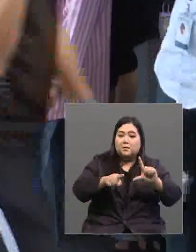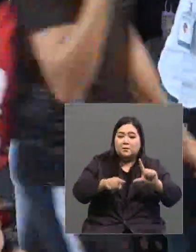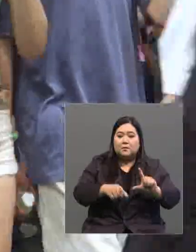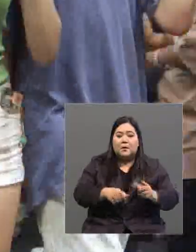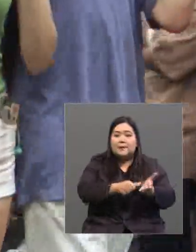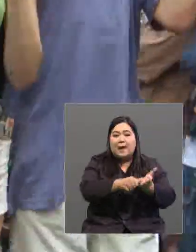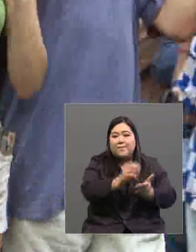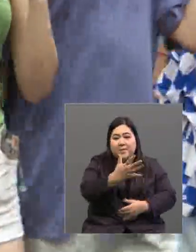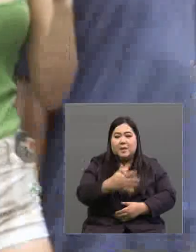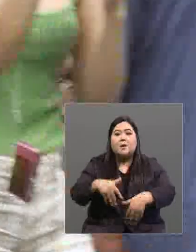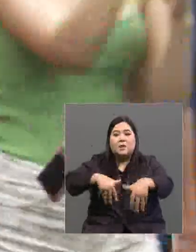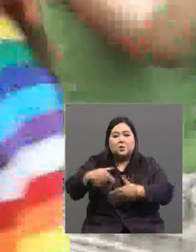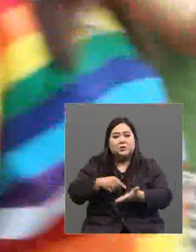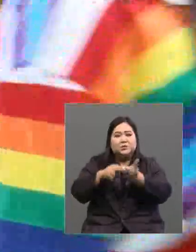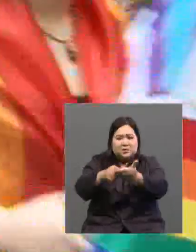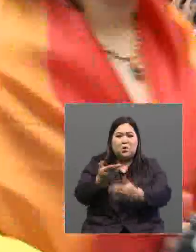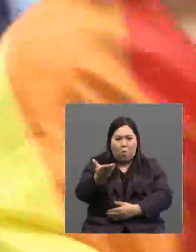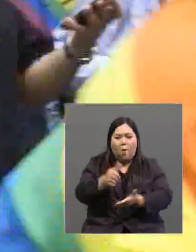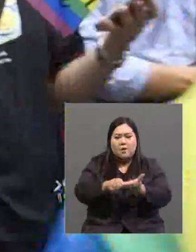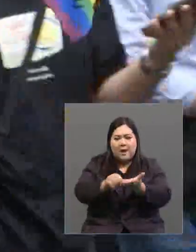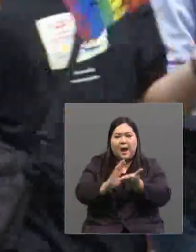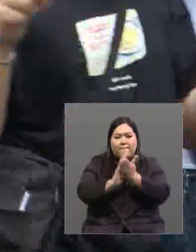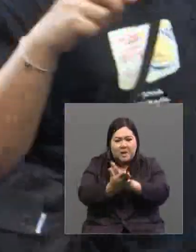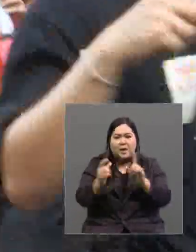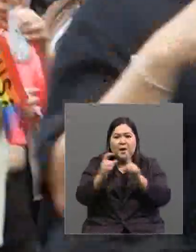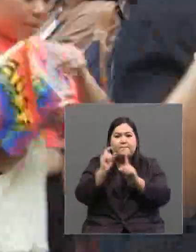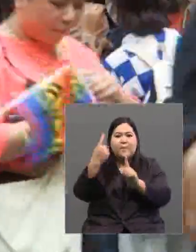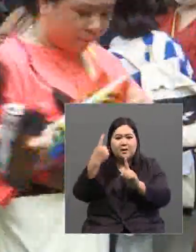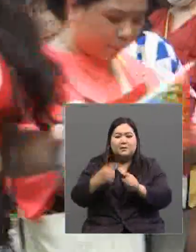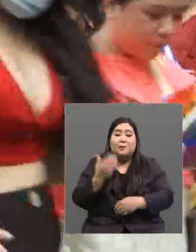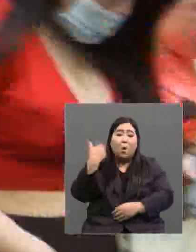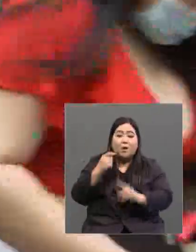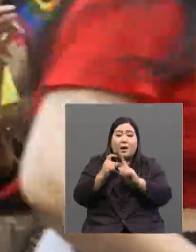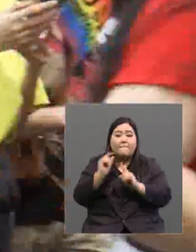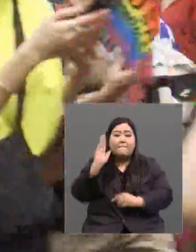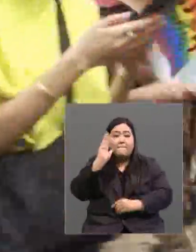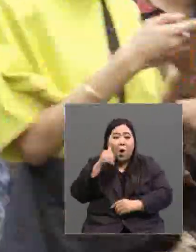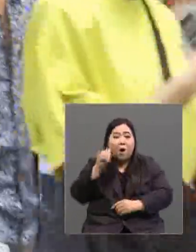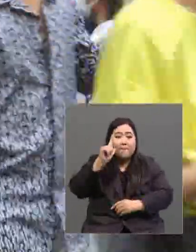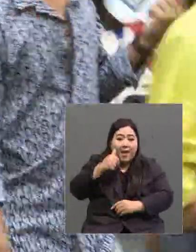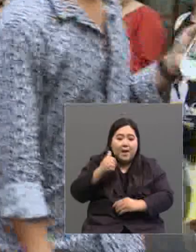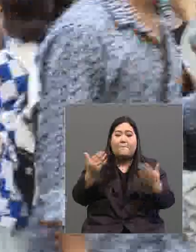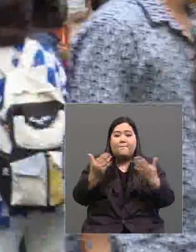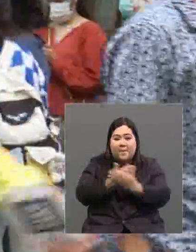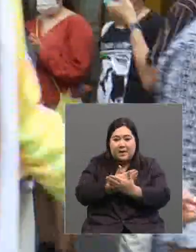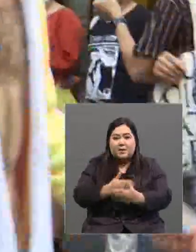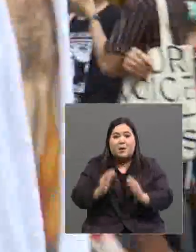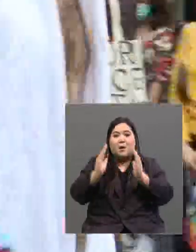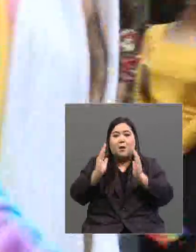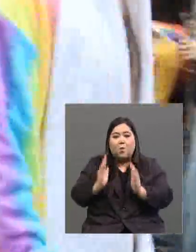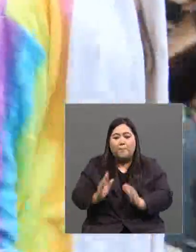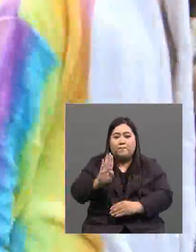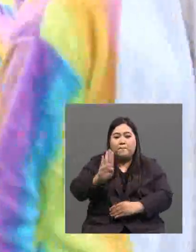ไขแต่ร่างของภาคประชาชนนั้นเสนอให้มีการเปลี่ยนคำในกฎหมายจากบิดามารดาเป็นคำว่า